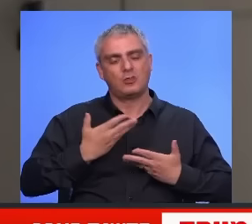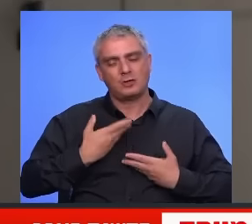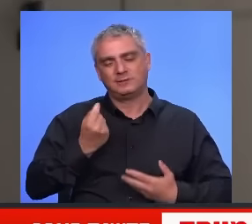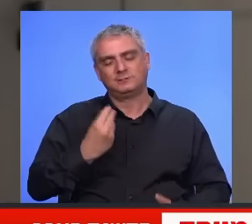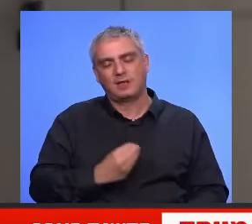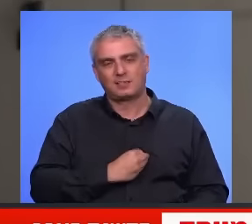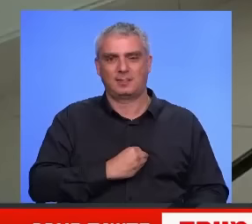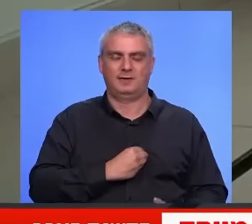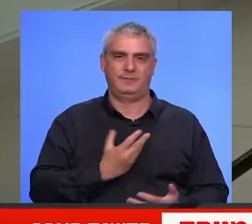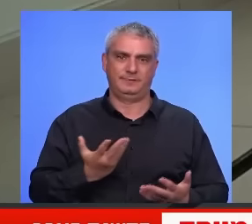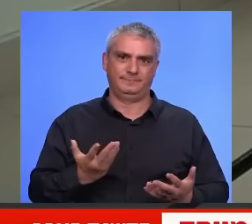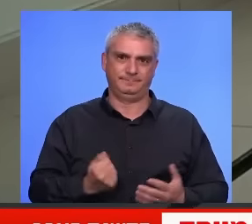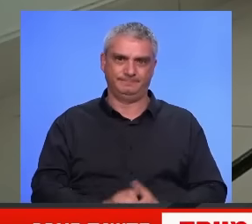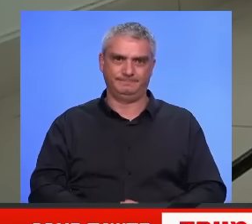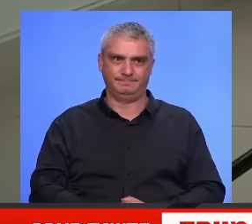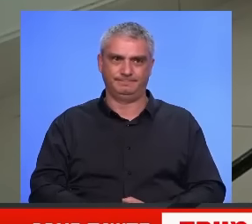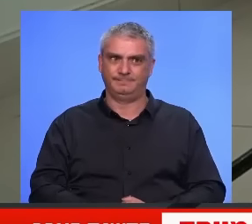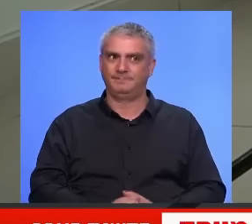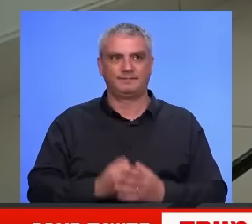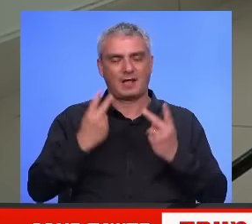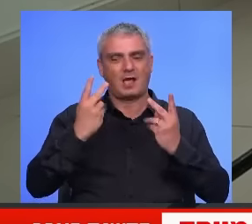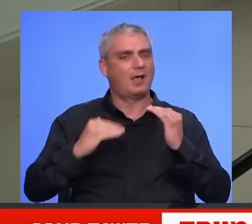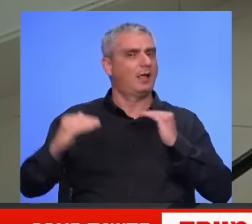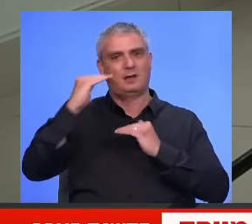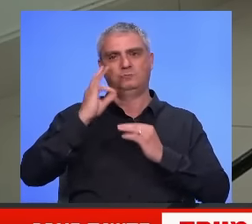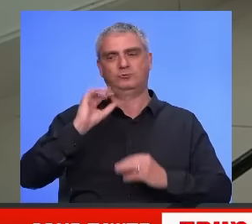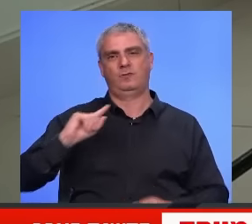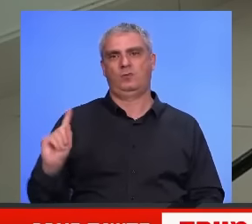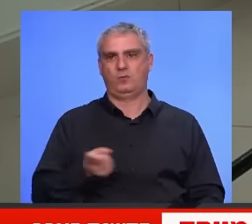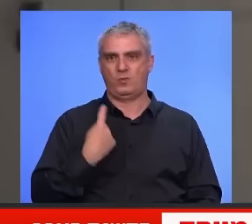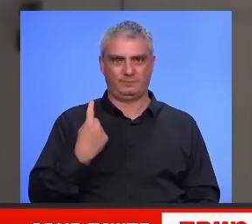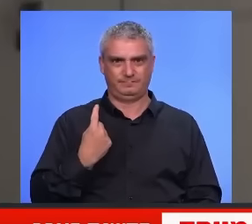אבל זה נותן קצת נחמה. זה היה ערך עליון בשביל כולנו.